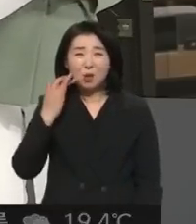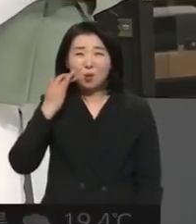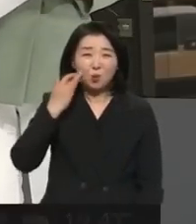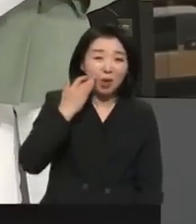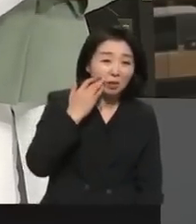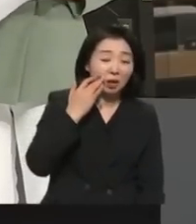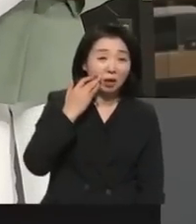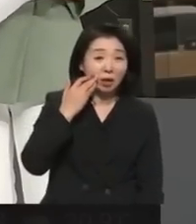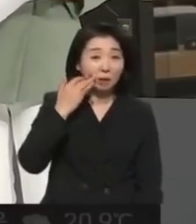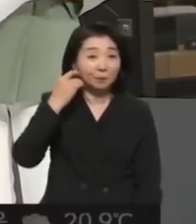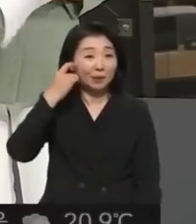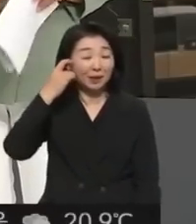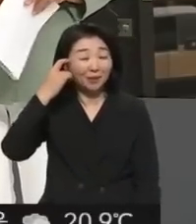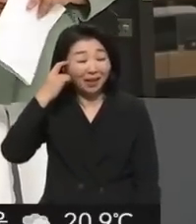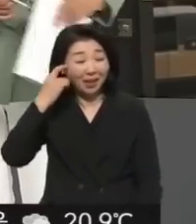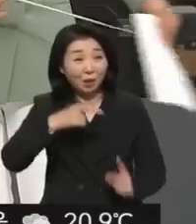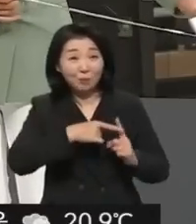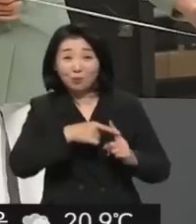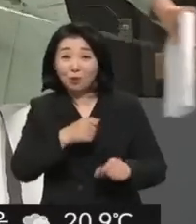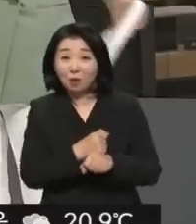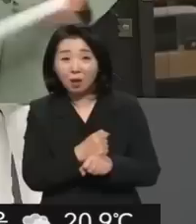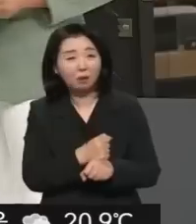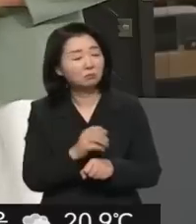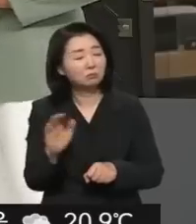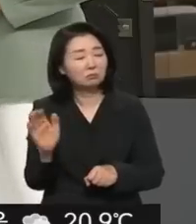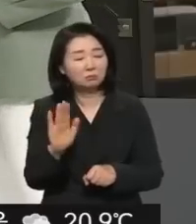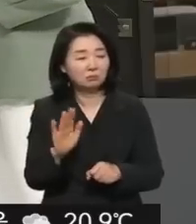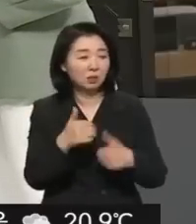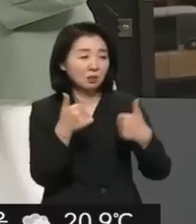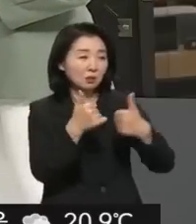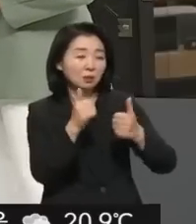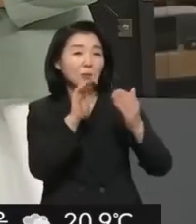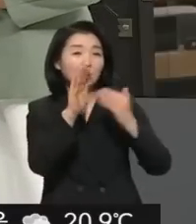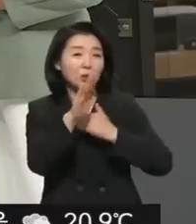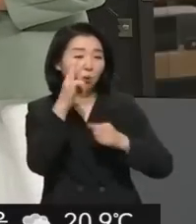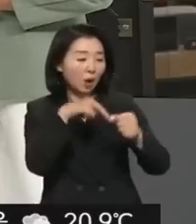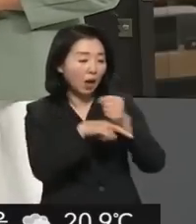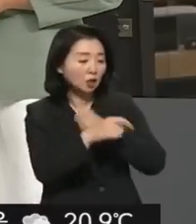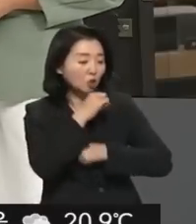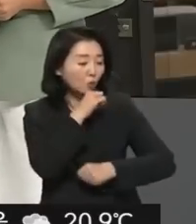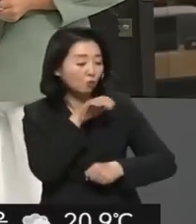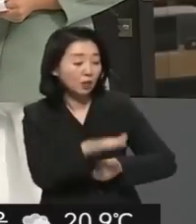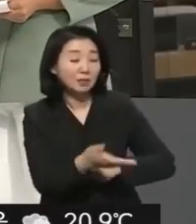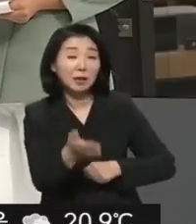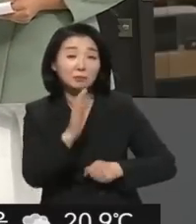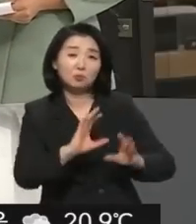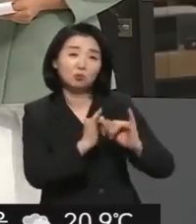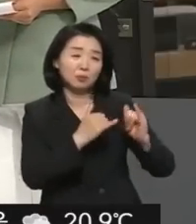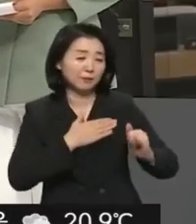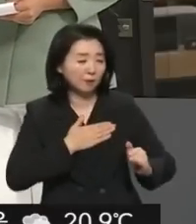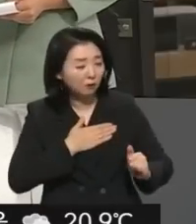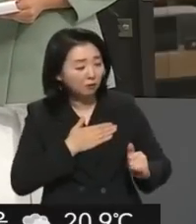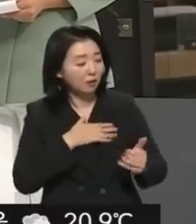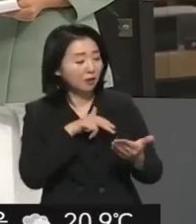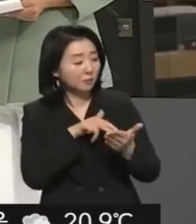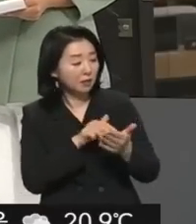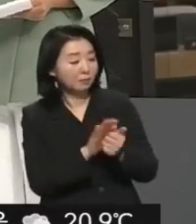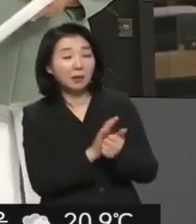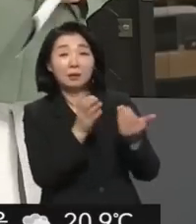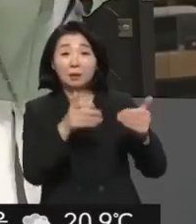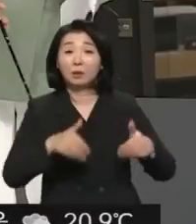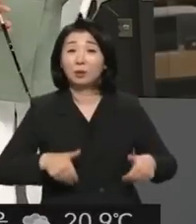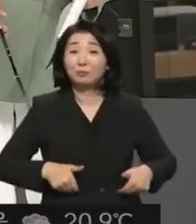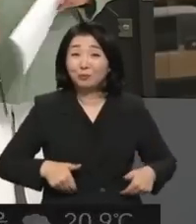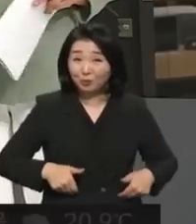건 앞서 정상회담 직후에 이 과학적 수치가 낮더라도 이 국민의 정서적인 측면도 고려해야 한다라고